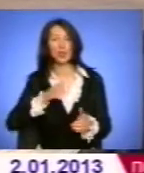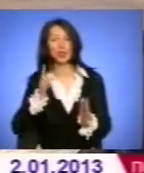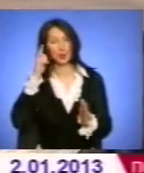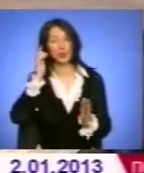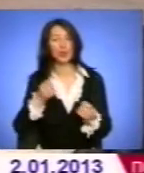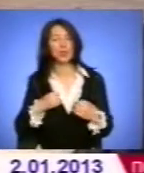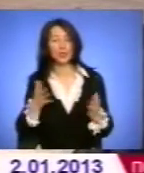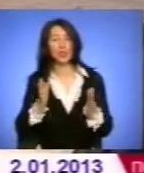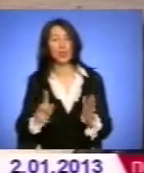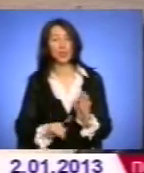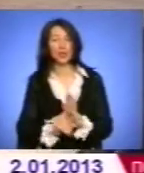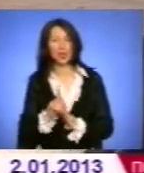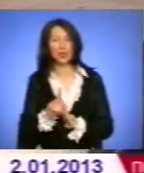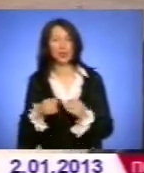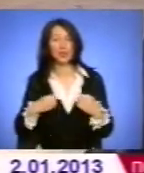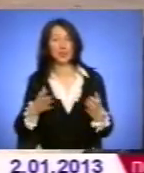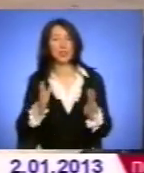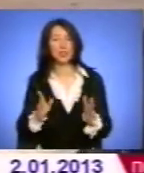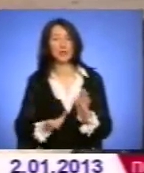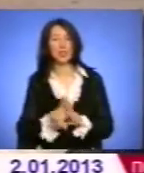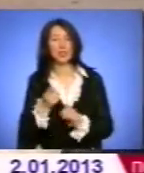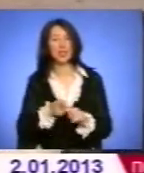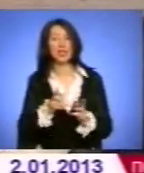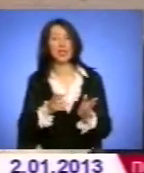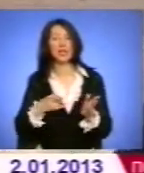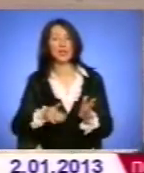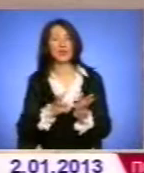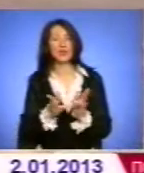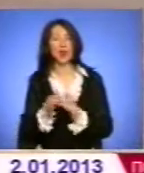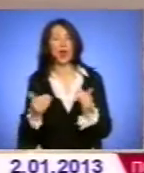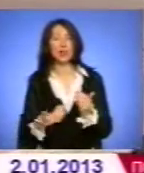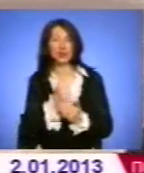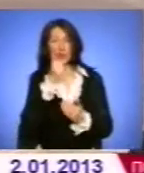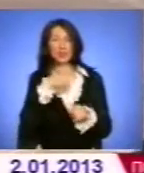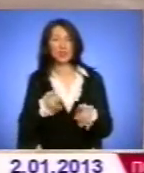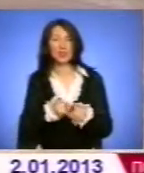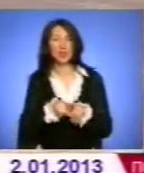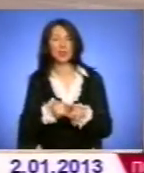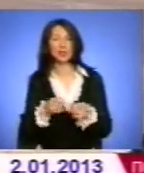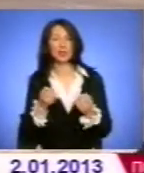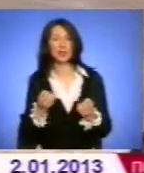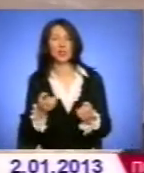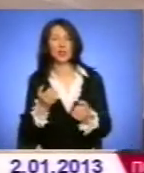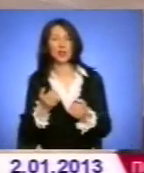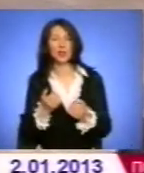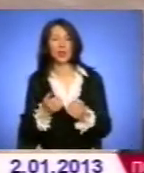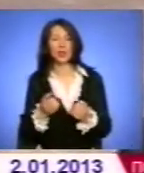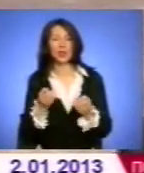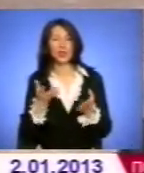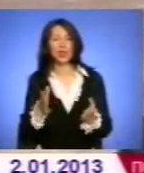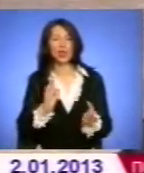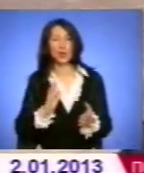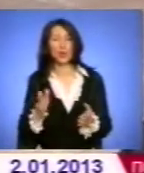починаються. Свято таки починається Різдво, а Новий рік – це так Новий рік. Знаєте, обично Новий рік так обично буває, як